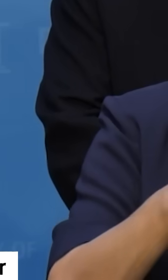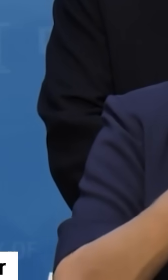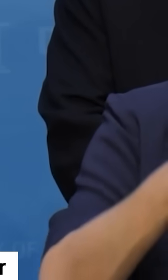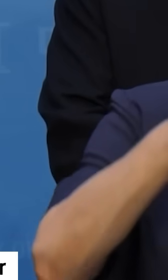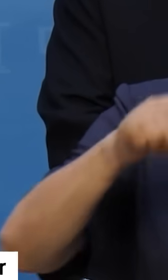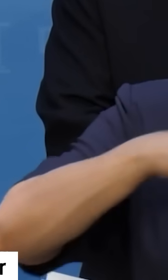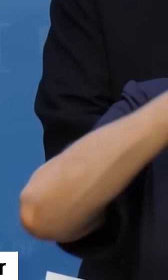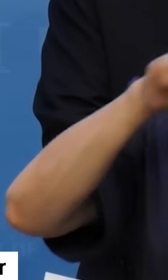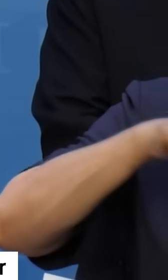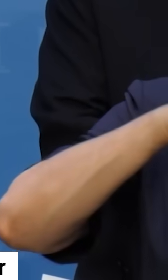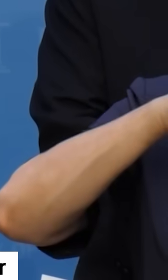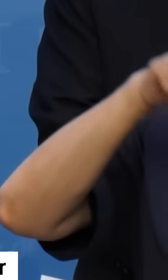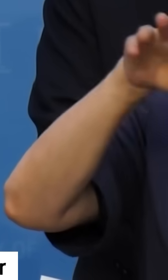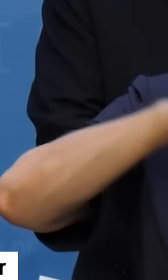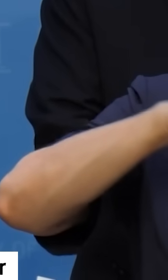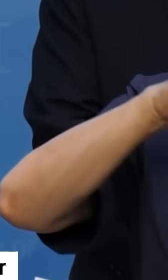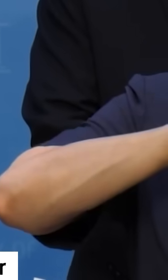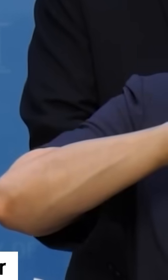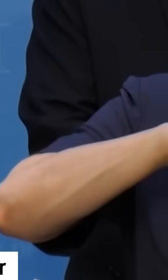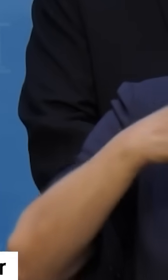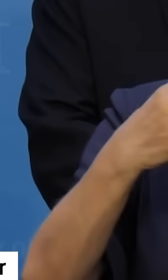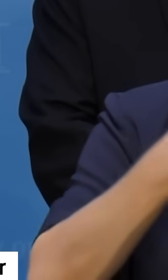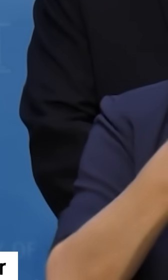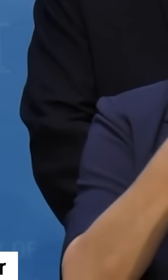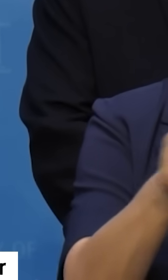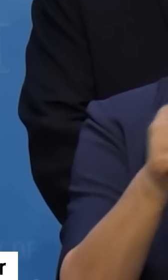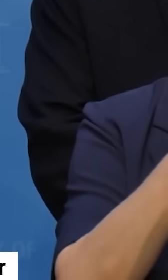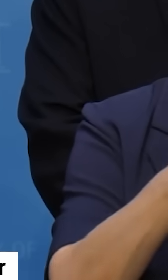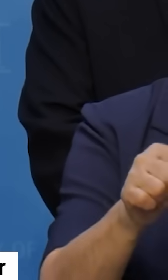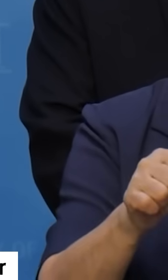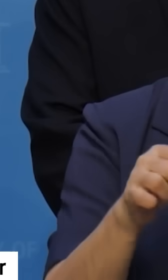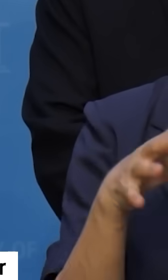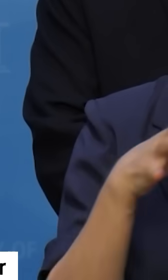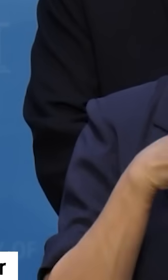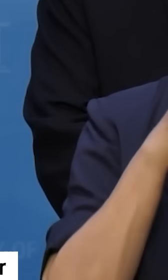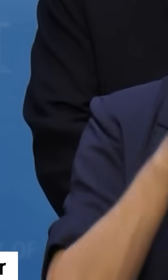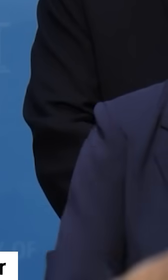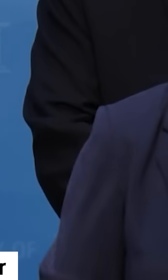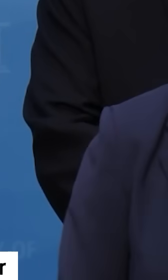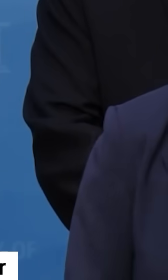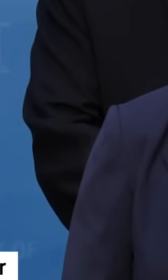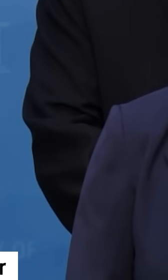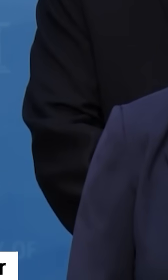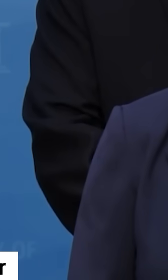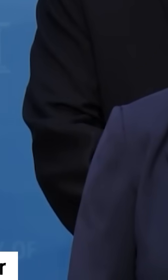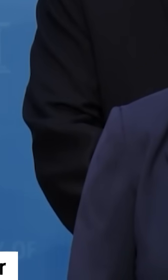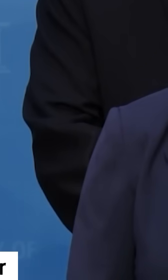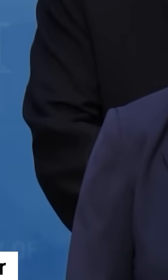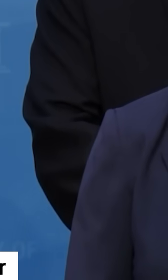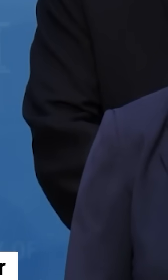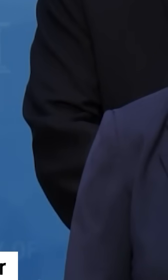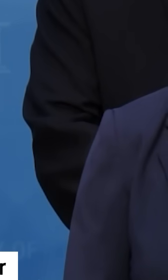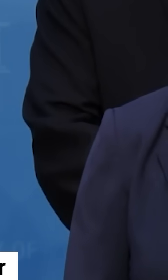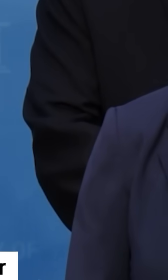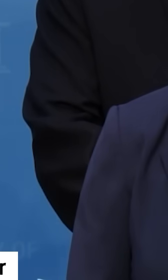방사능에 오염된 유해물질로 공포의 대상이 되었습니다.